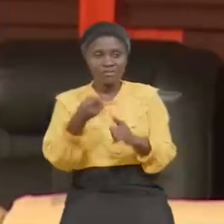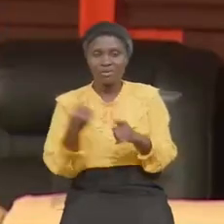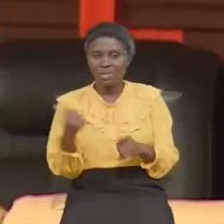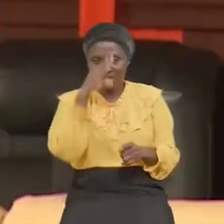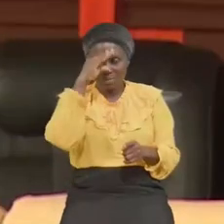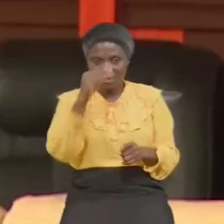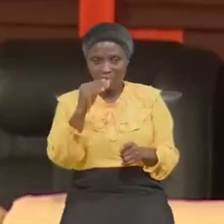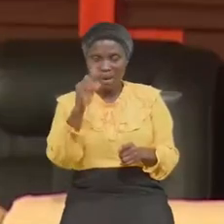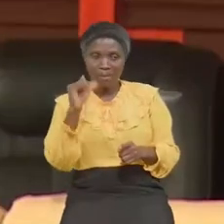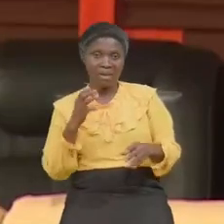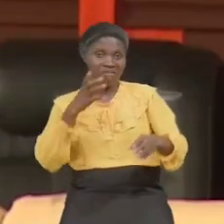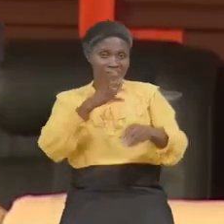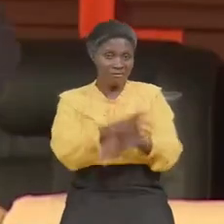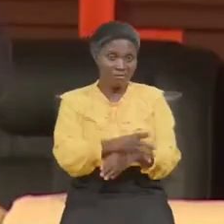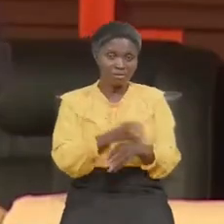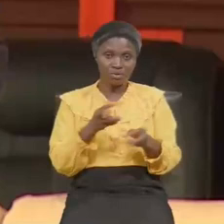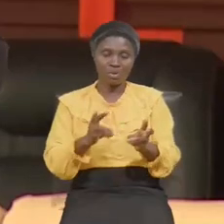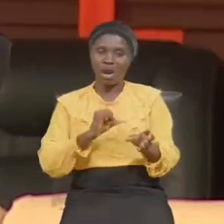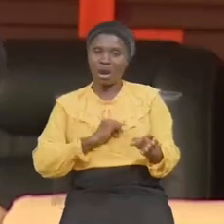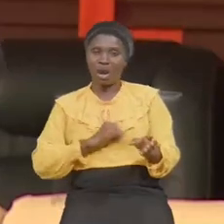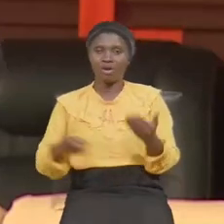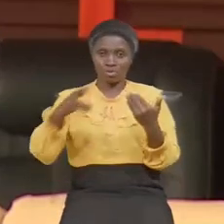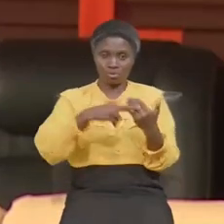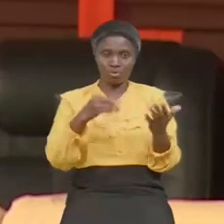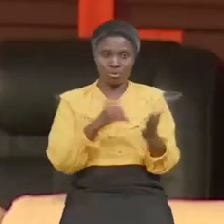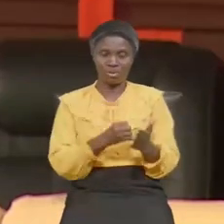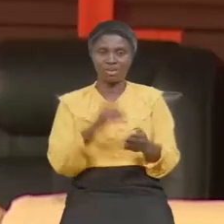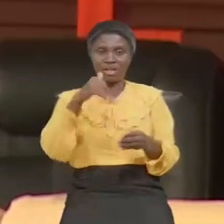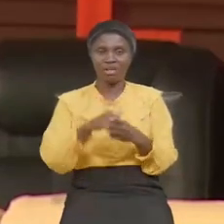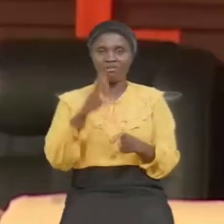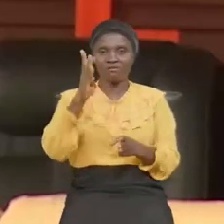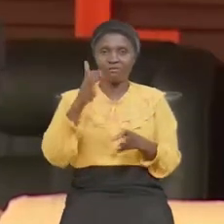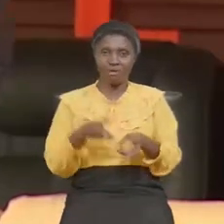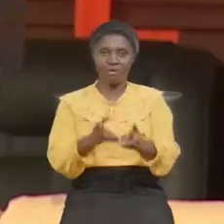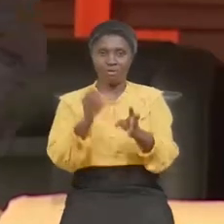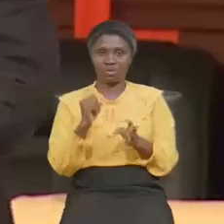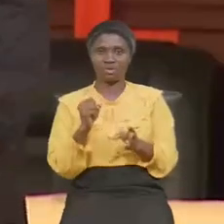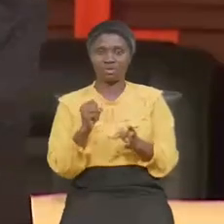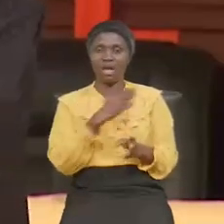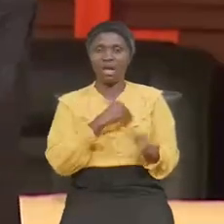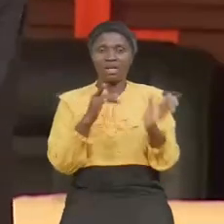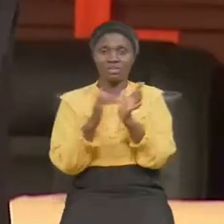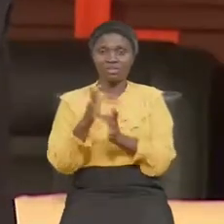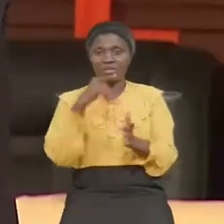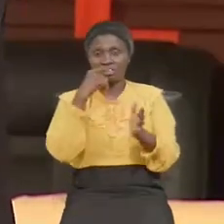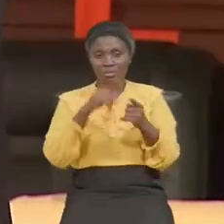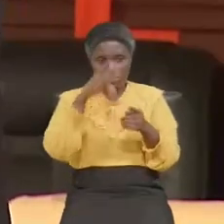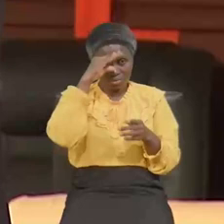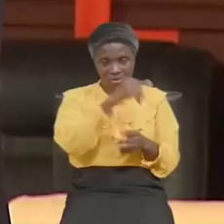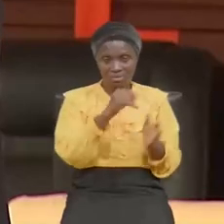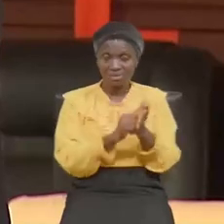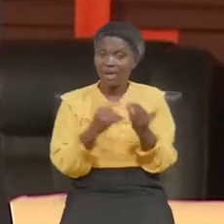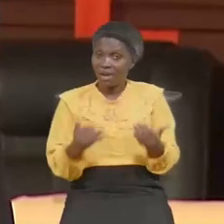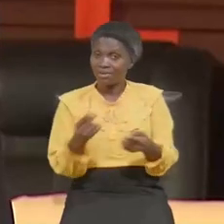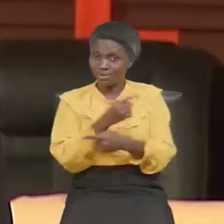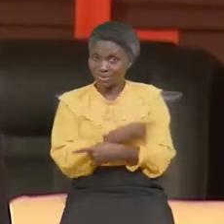le quadruple. Jésus lui dit, le salut est entré aujourd'hui dans